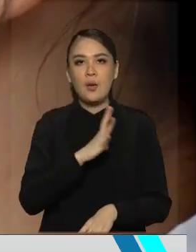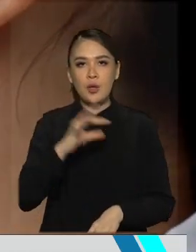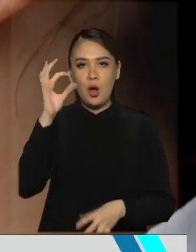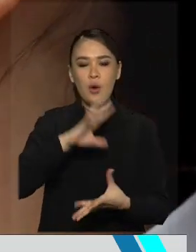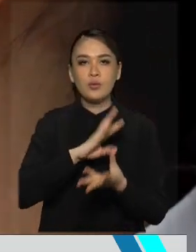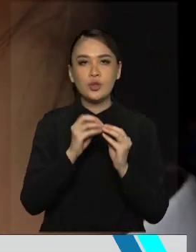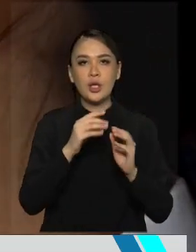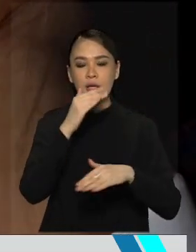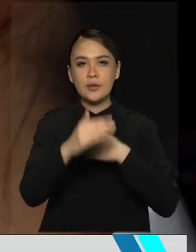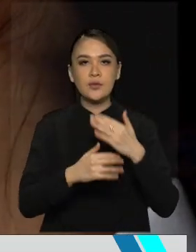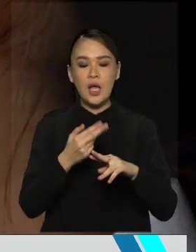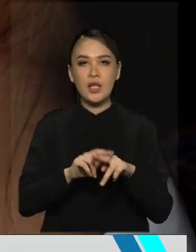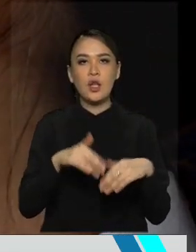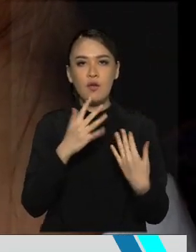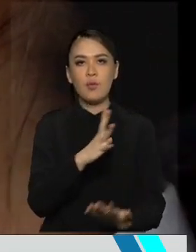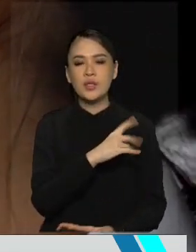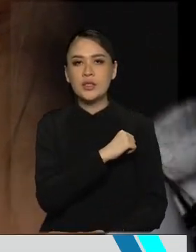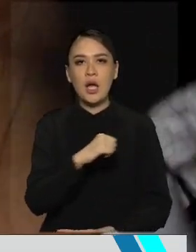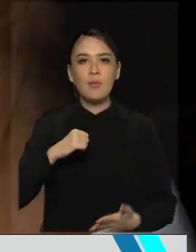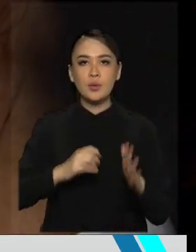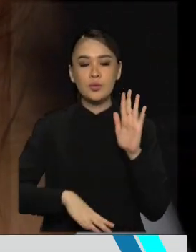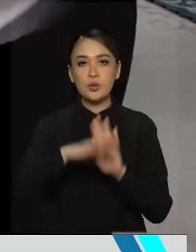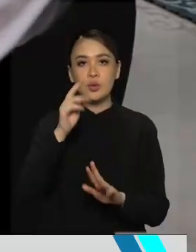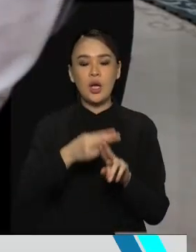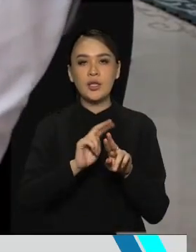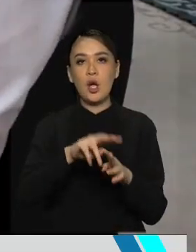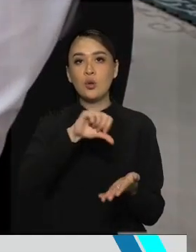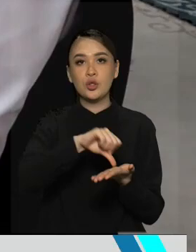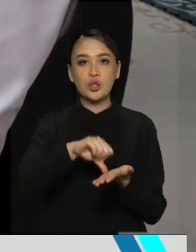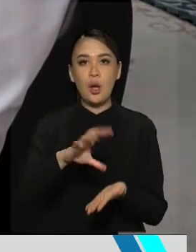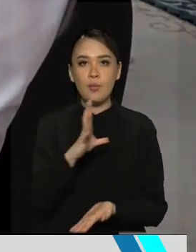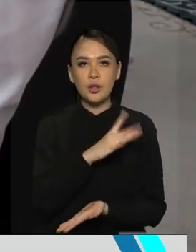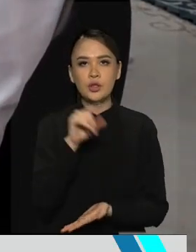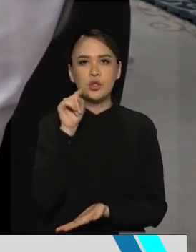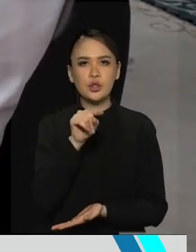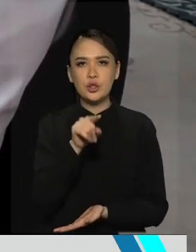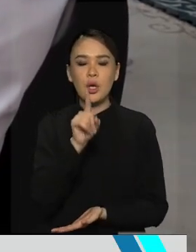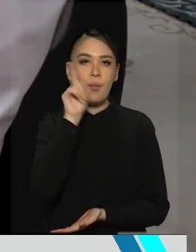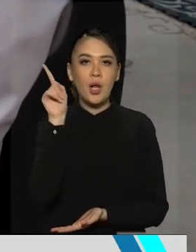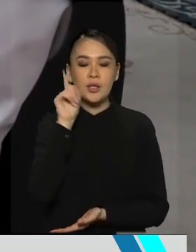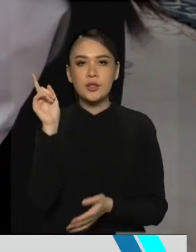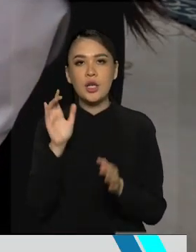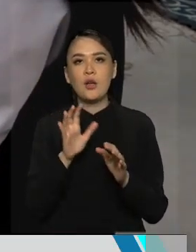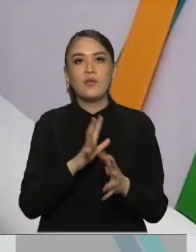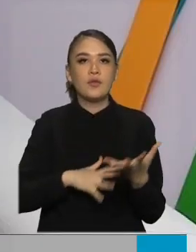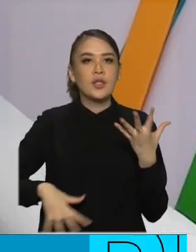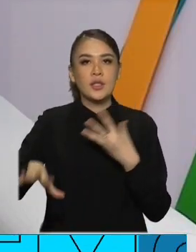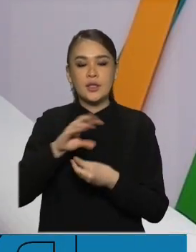общественного развития. Его признали одним из лучших. Всего в фестивале участвовали более 1000 юных дарований со всей